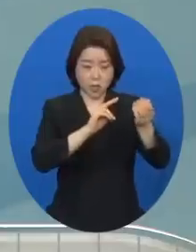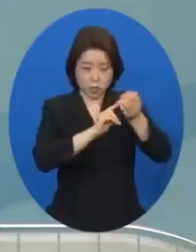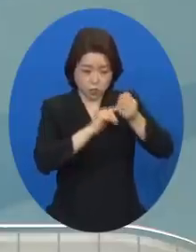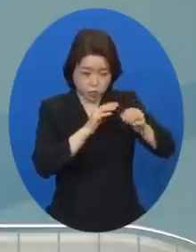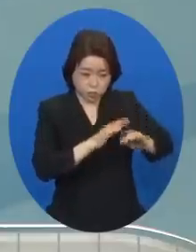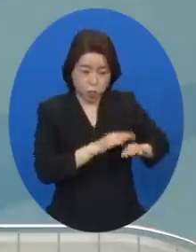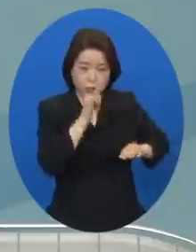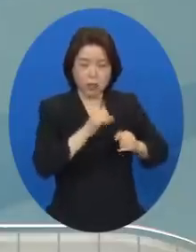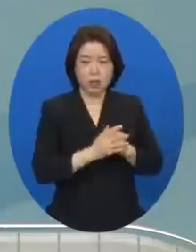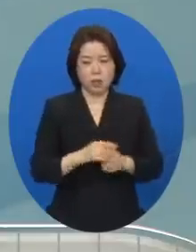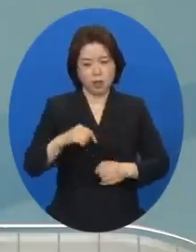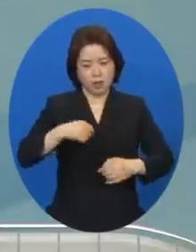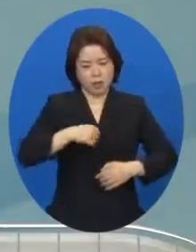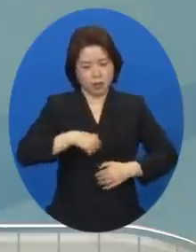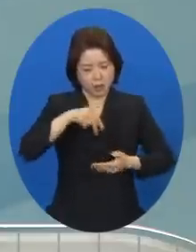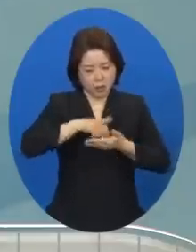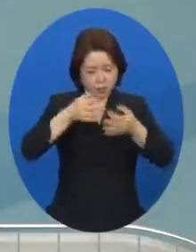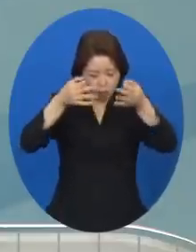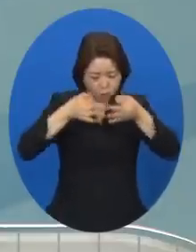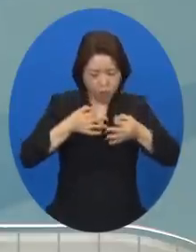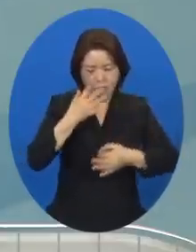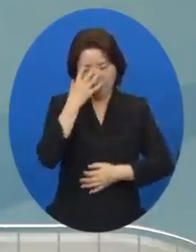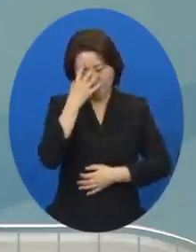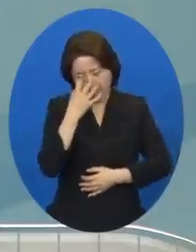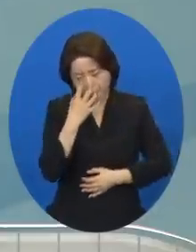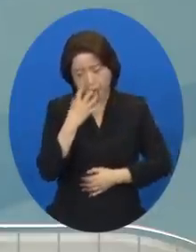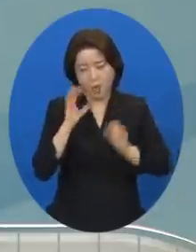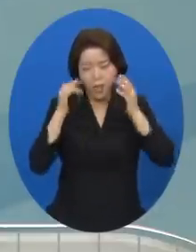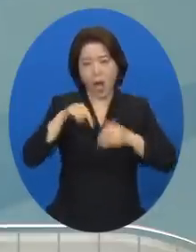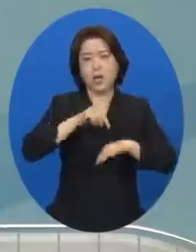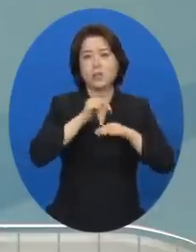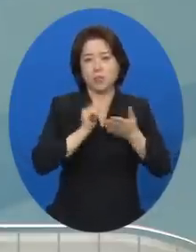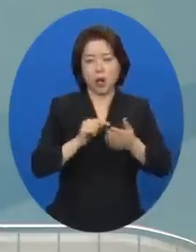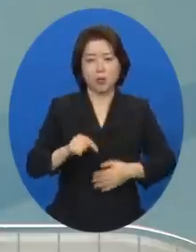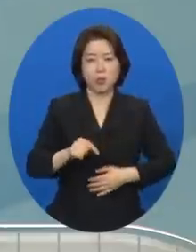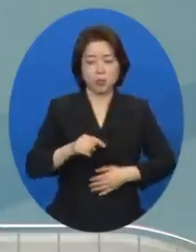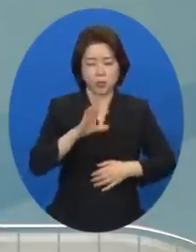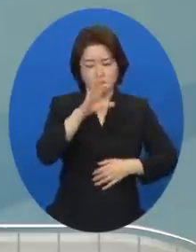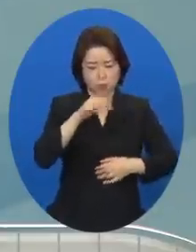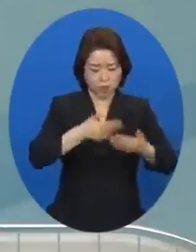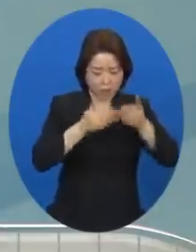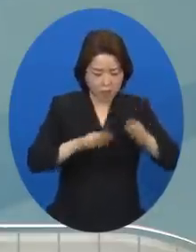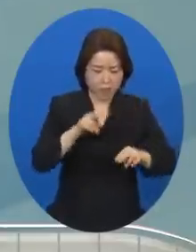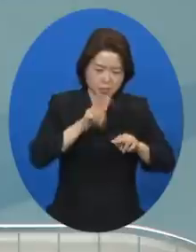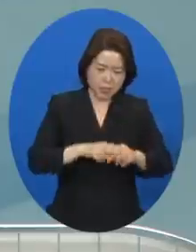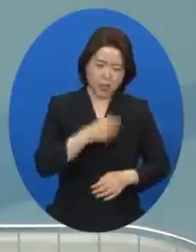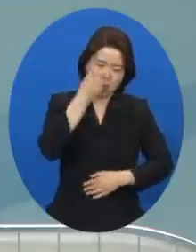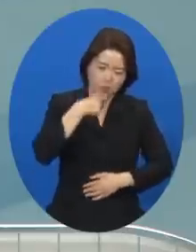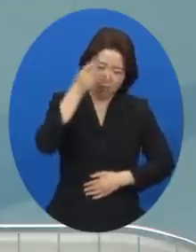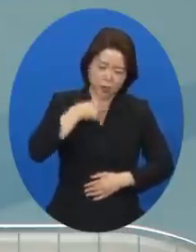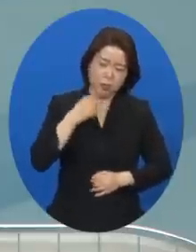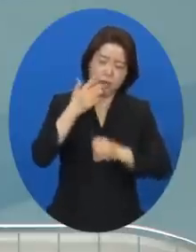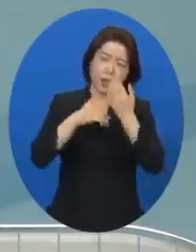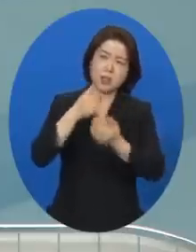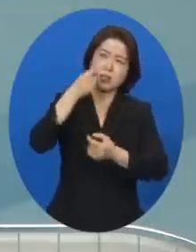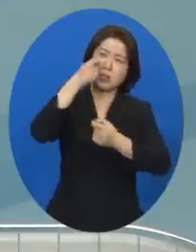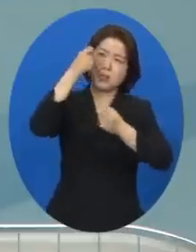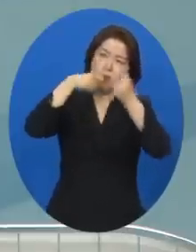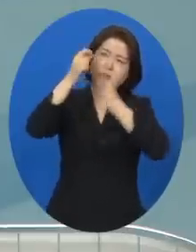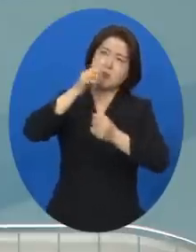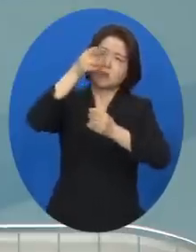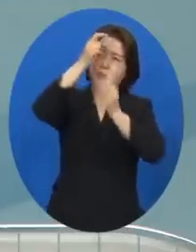무비 참 아들의 그어 리나의 신종 에 그래서 거기서 그렇게 울면서 하나님께 울부짖으면서 기도를 했다는